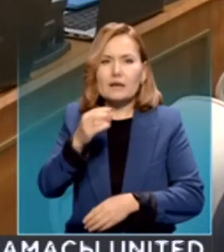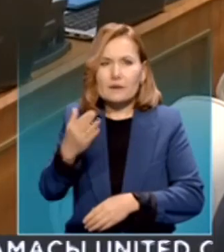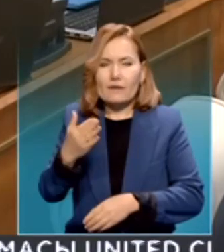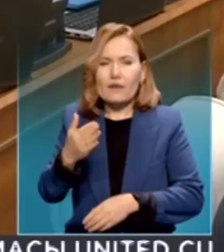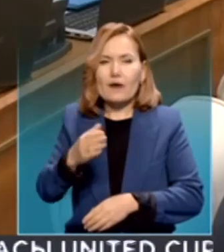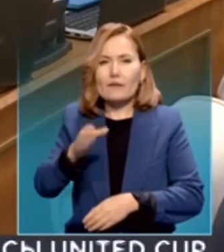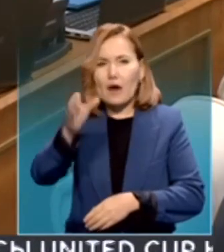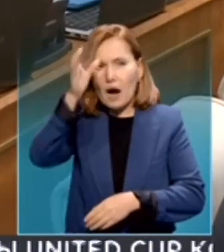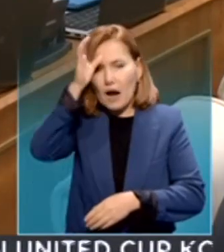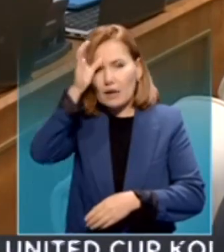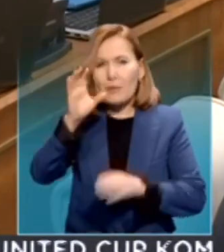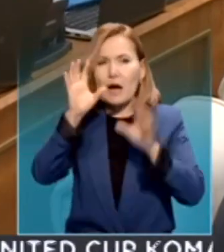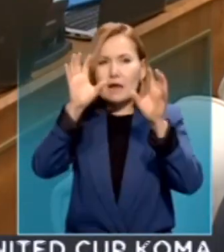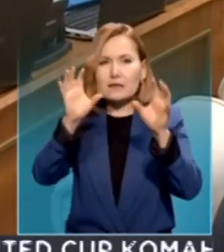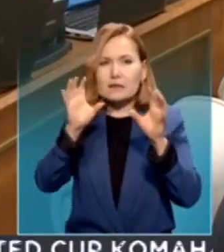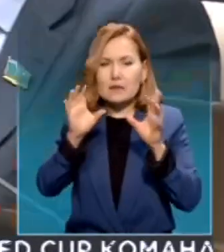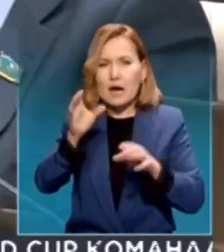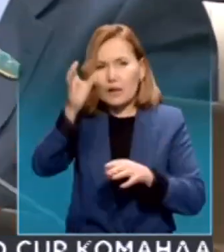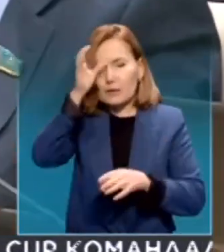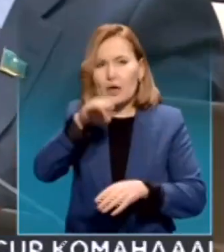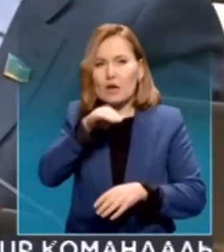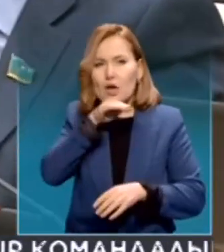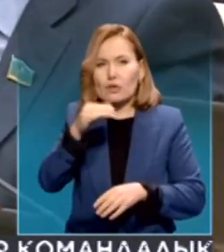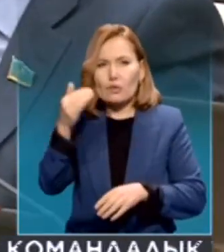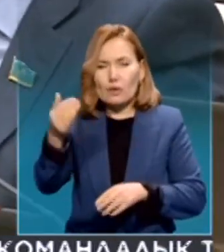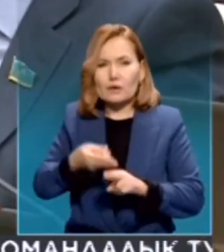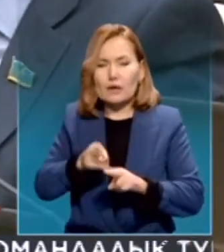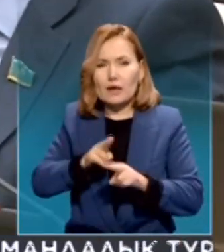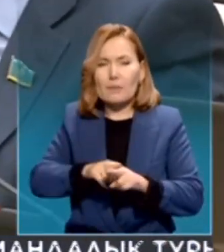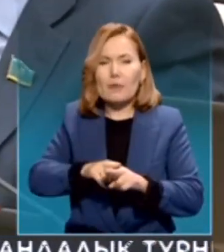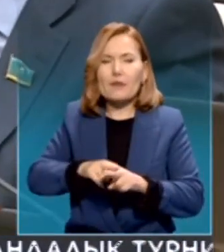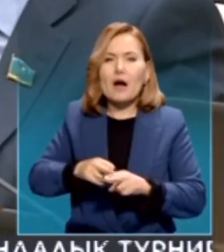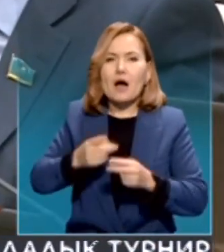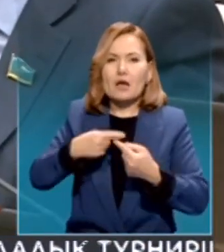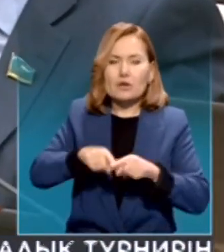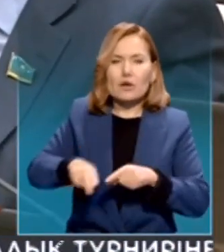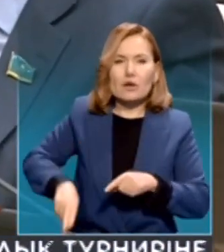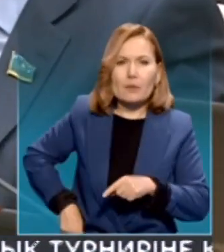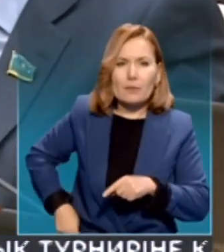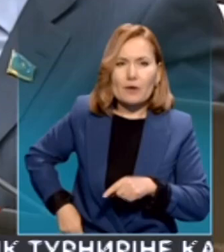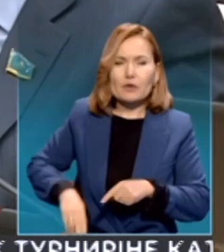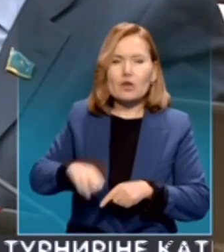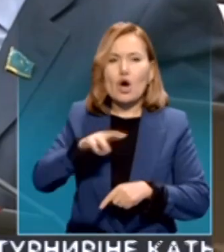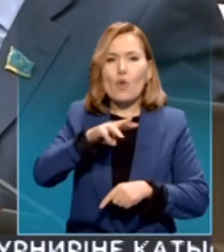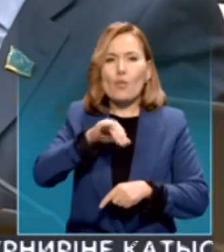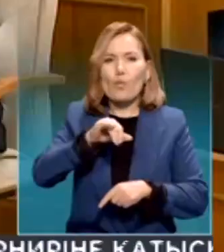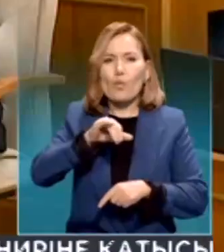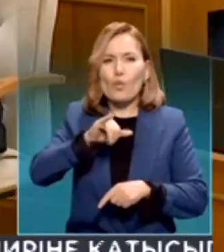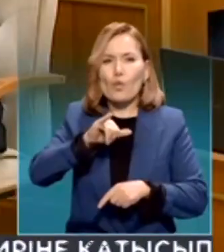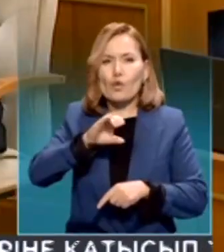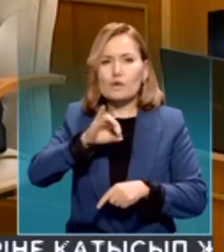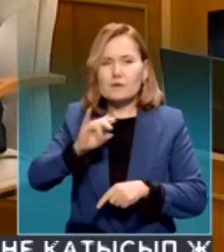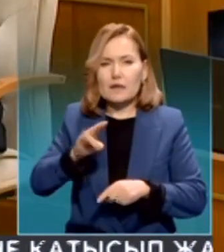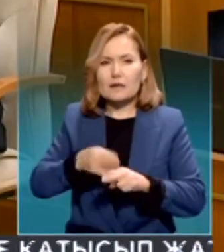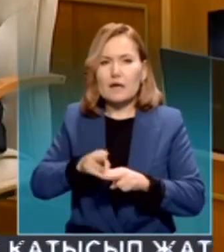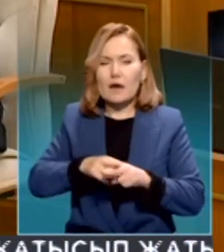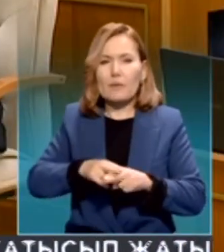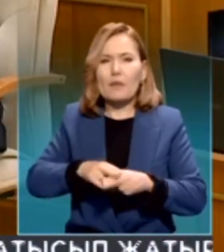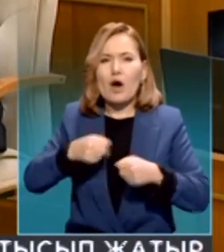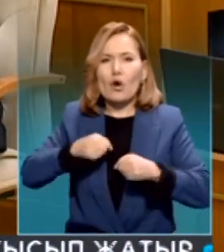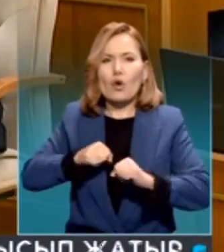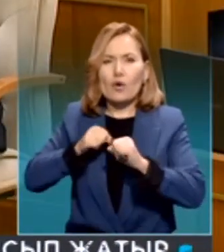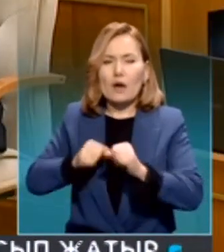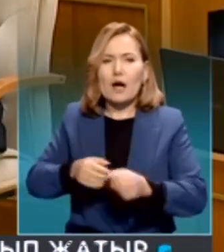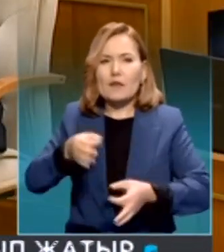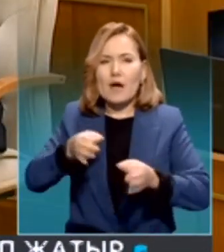ғалым, заң ғылымдарының докторы, ғылыми зерттеу институтының директоры. Ал Қанат Сергейұлы Мусин құқықты қорғау әділет органдарында